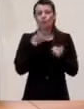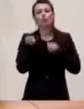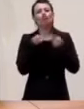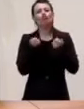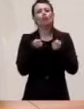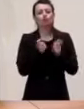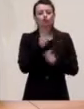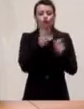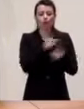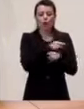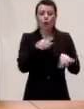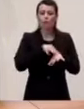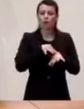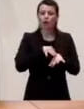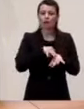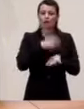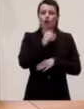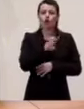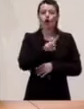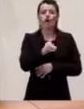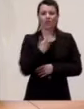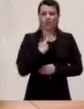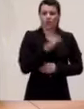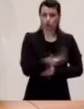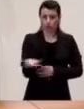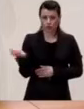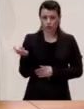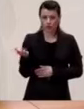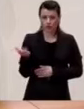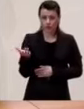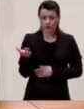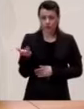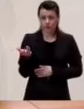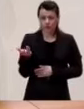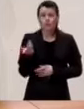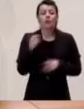pazienti Covid positivi sia